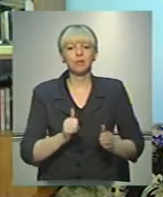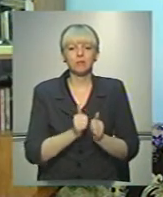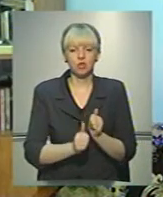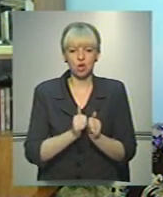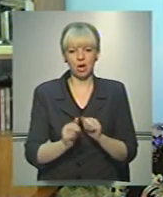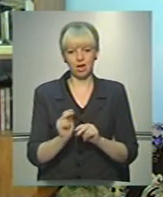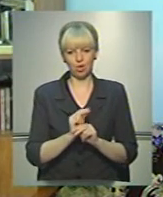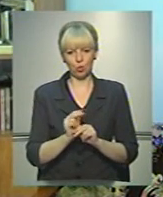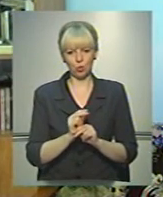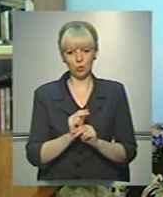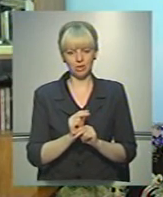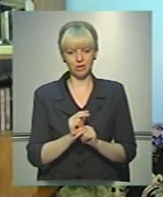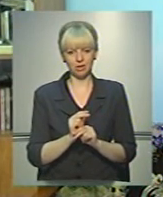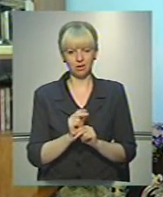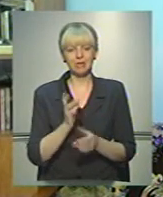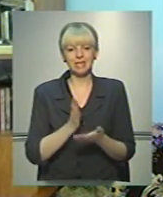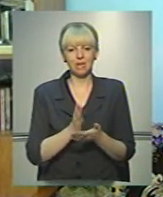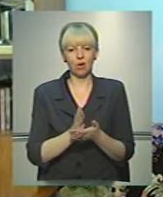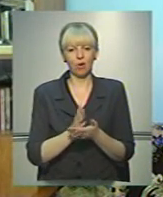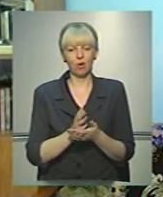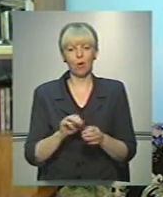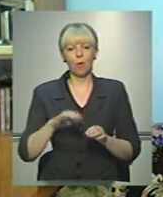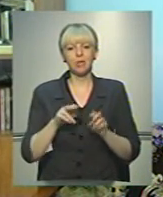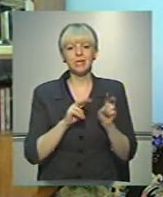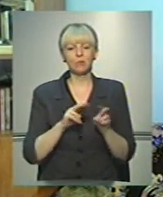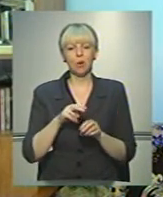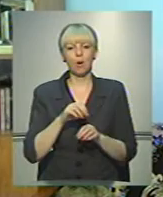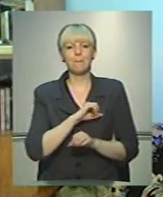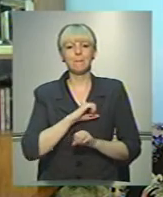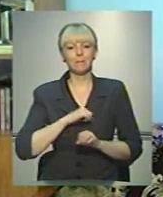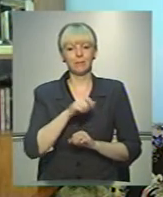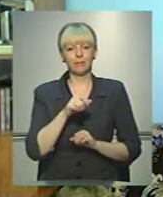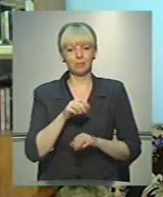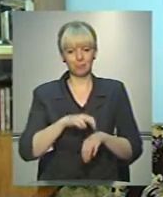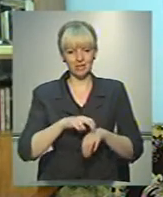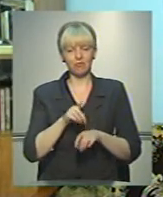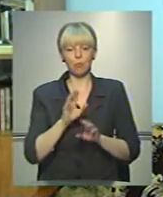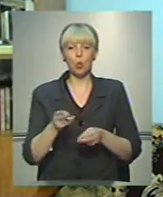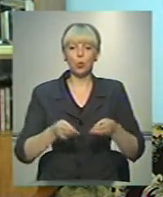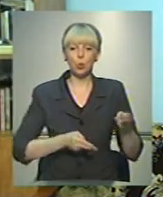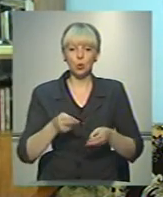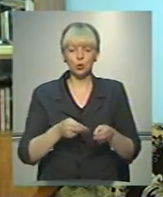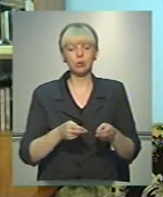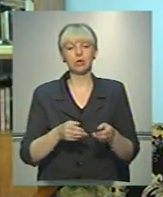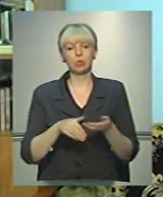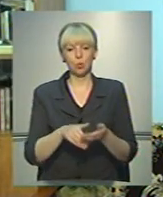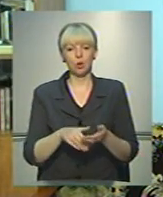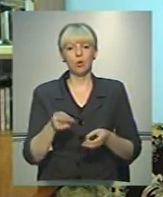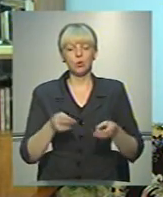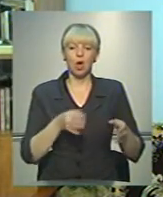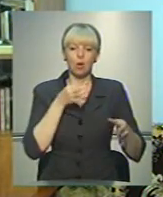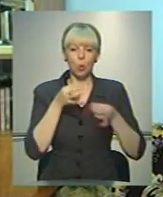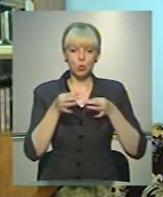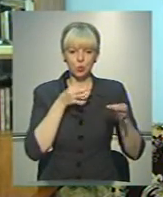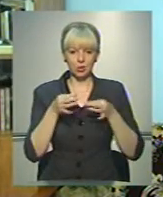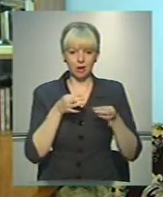часто лікуються і знаходяться під спостереженням педіатрів, але вони потребують хірургічної допомоги і хірургічної